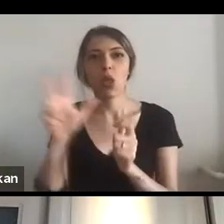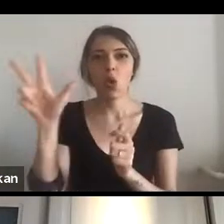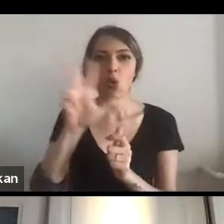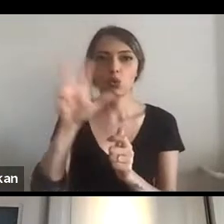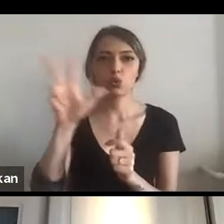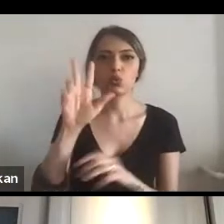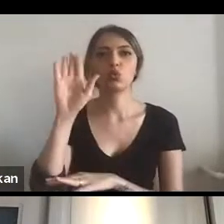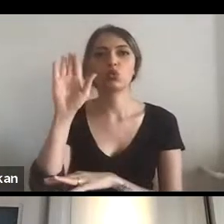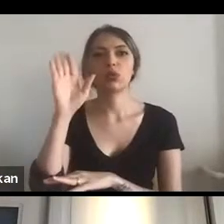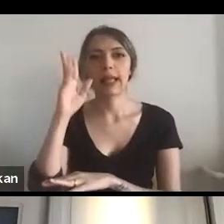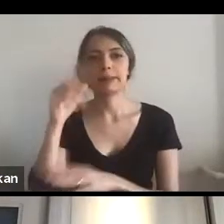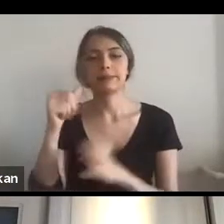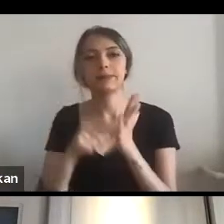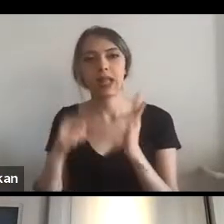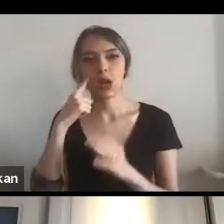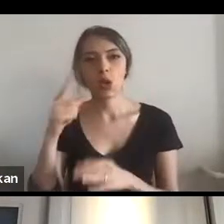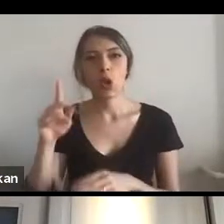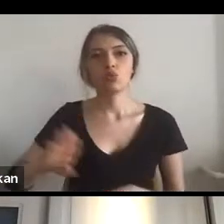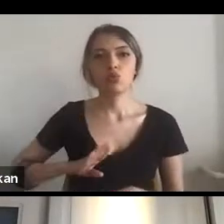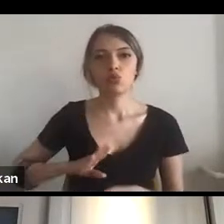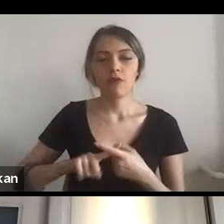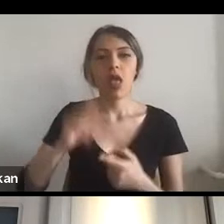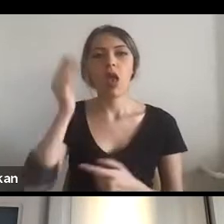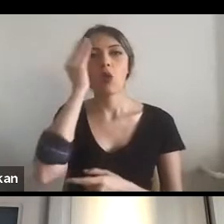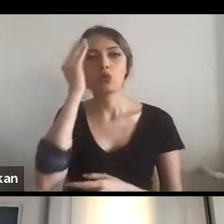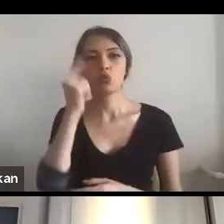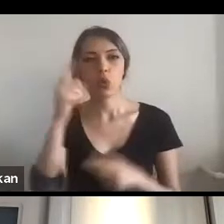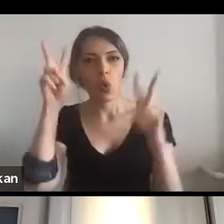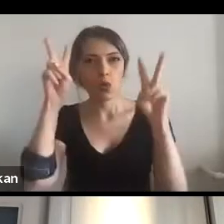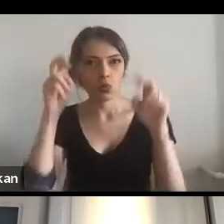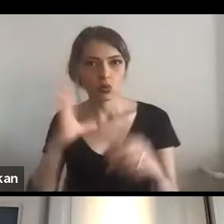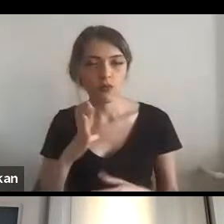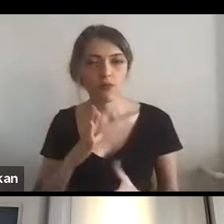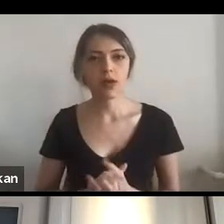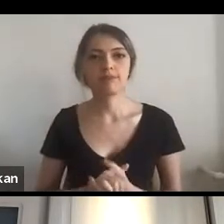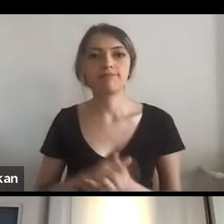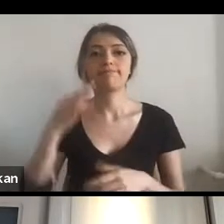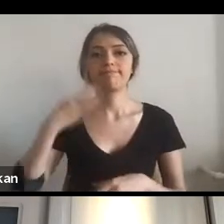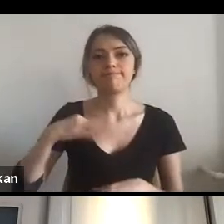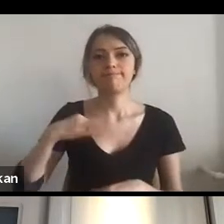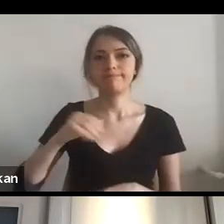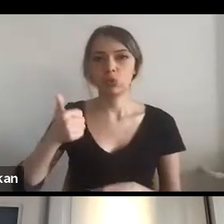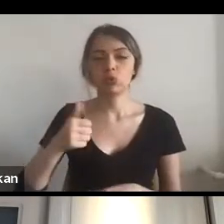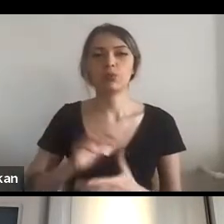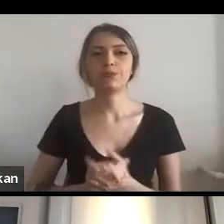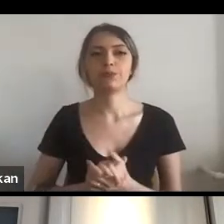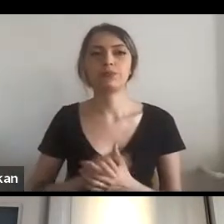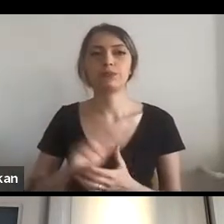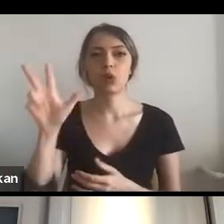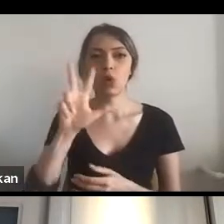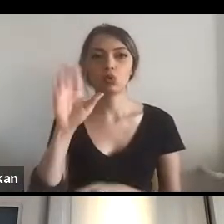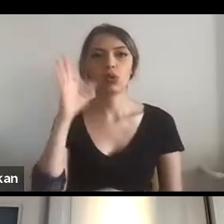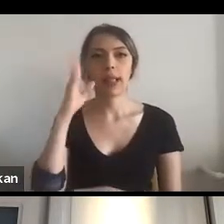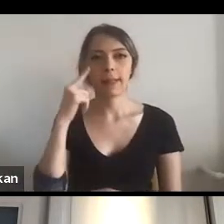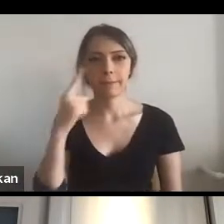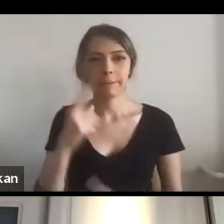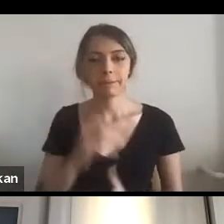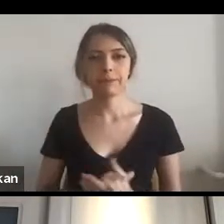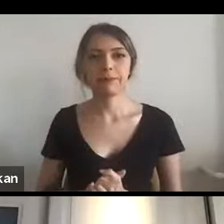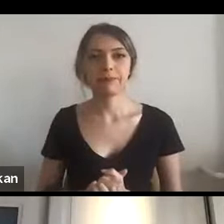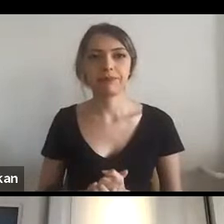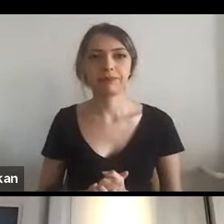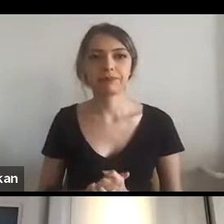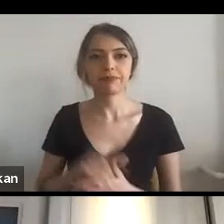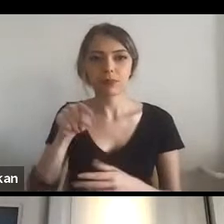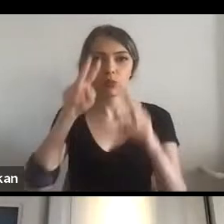30'unda çocuk ve yoksullukla ilgili olacak. Pazartesi günü 30 Nisan'da. Bu